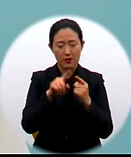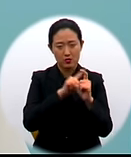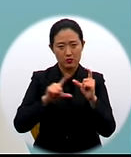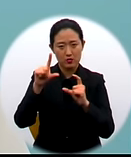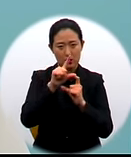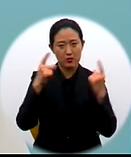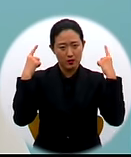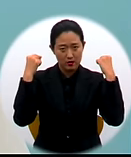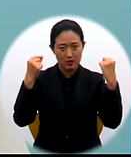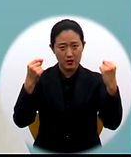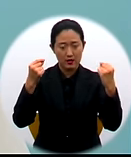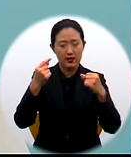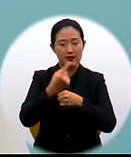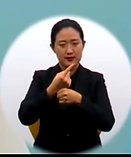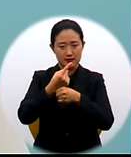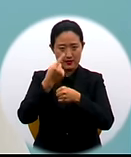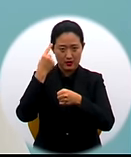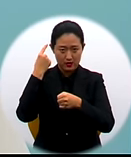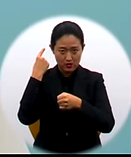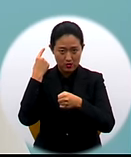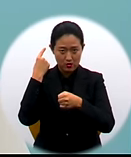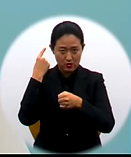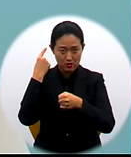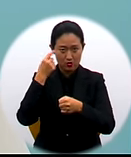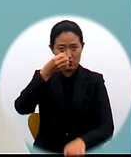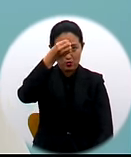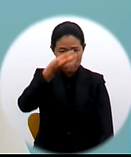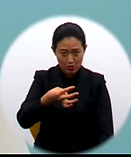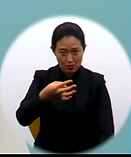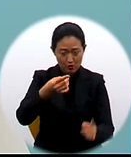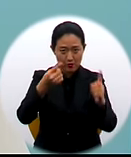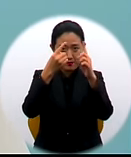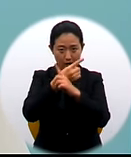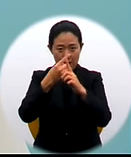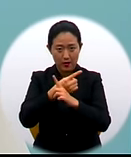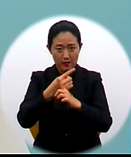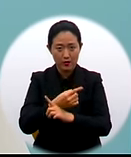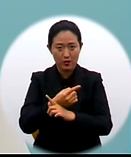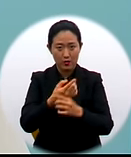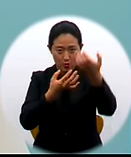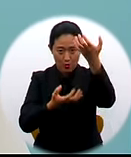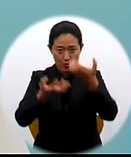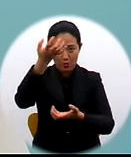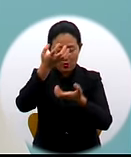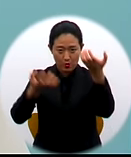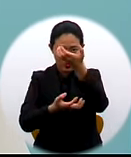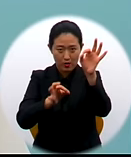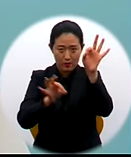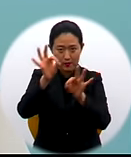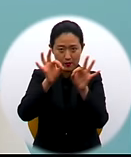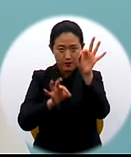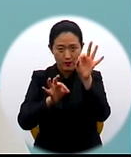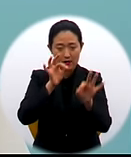같은 키워드들이 인재상의 상위권으로 급부상하게 되는 겁니다. 원래대로라면 이 결이 조금 더 지속되어야 되는데요. 작년에